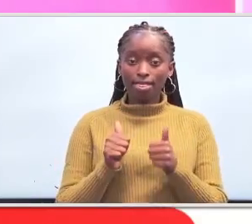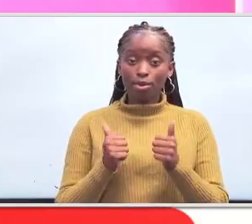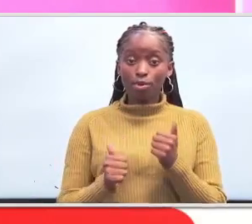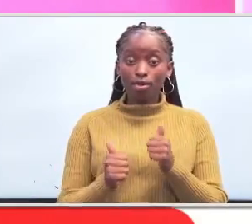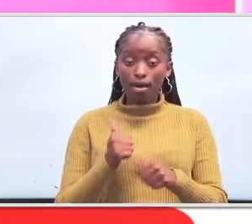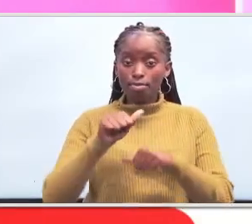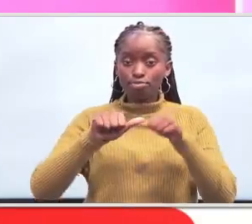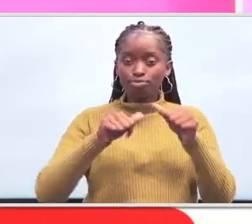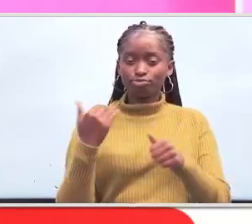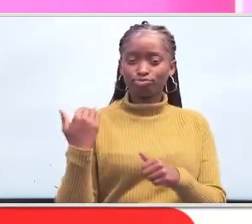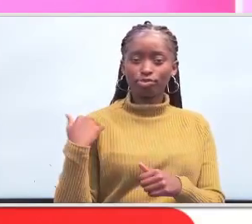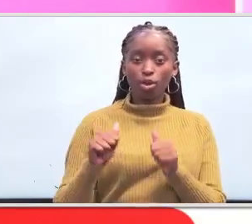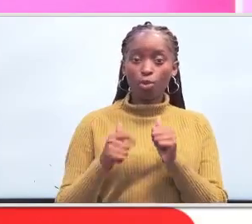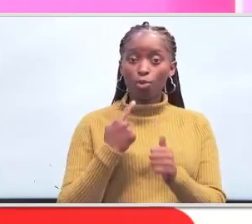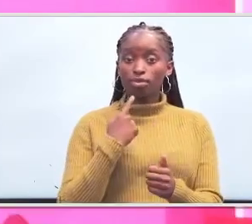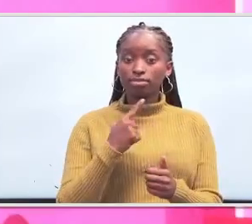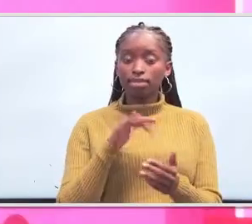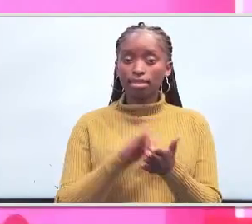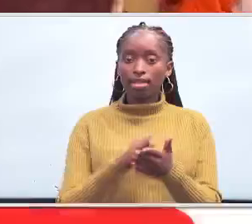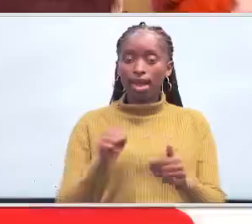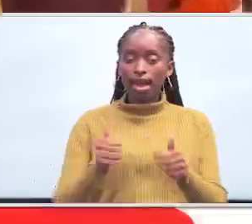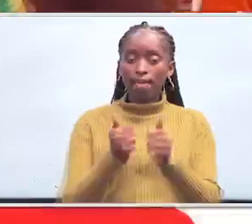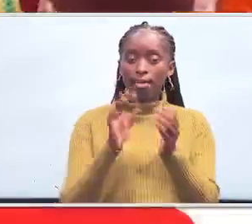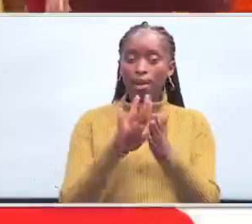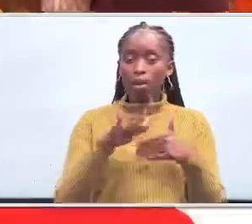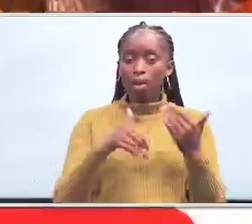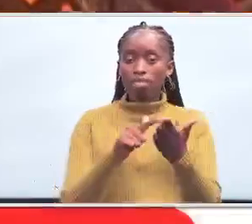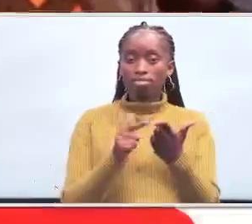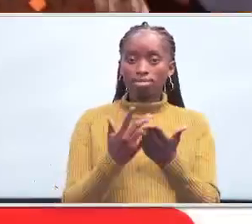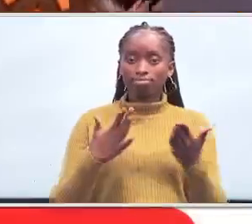anasisitiza yanatekelezwa na magengi.